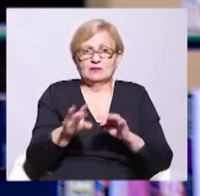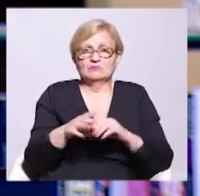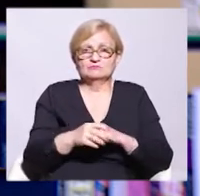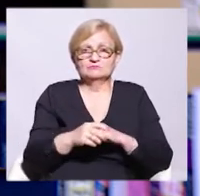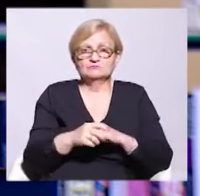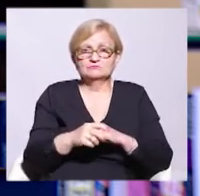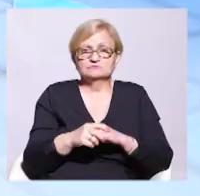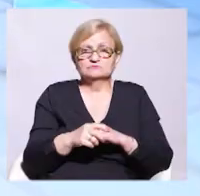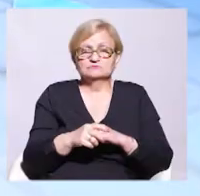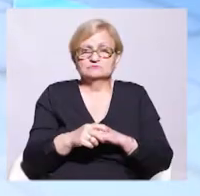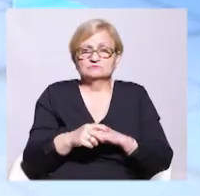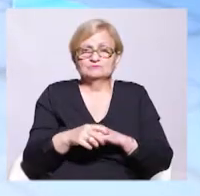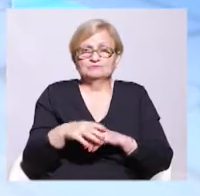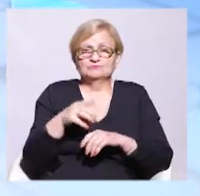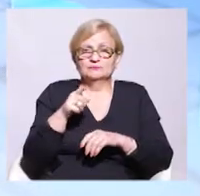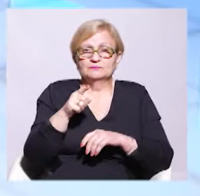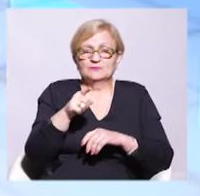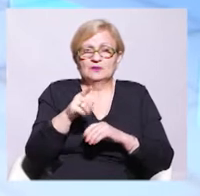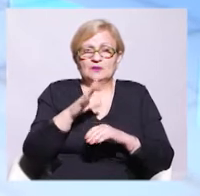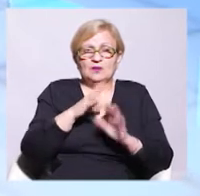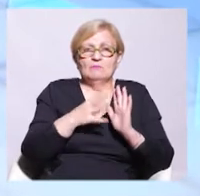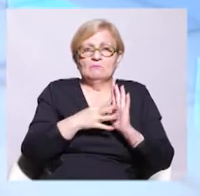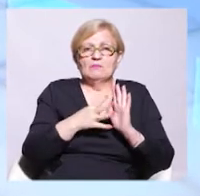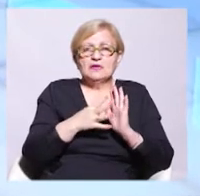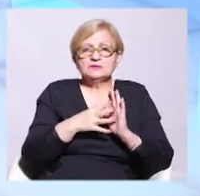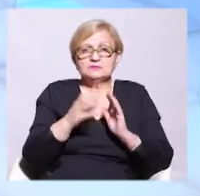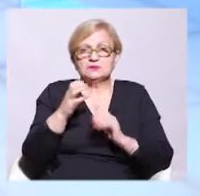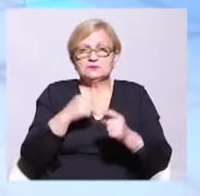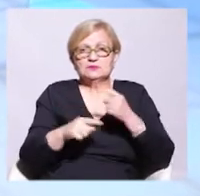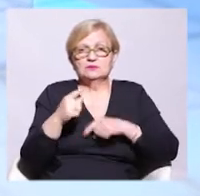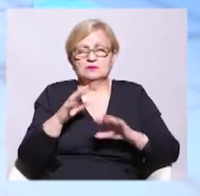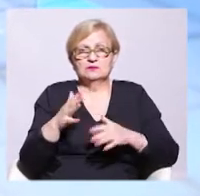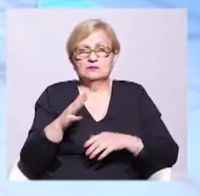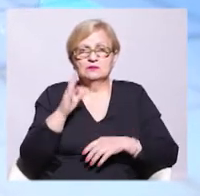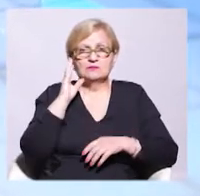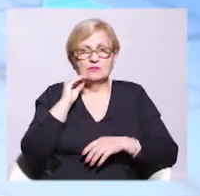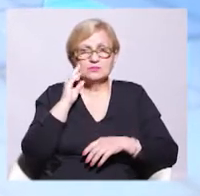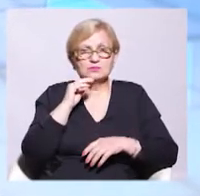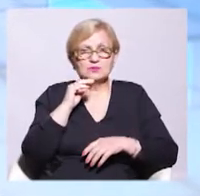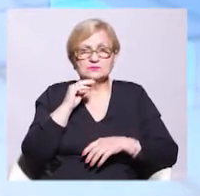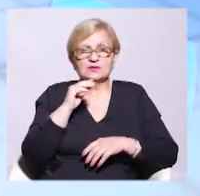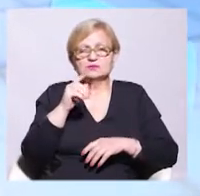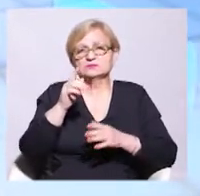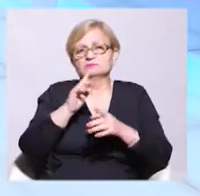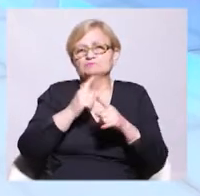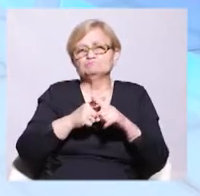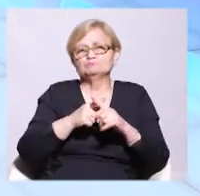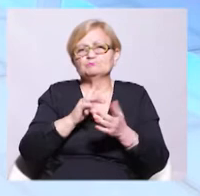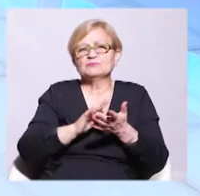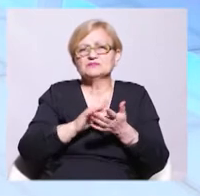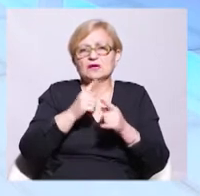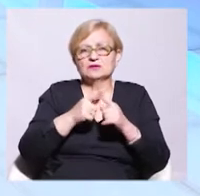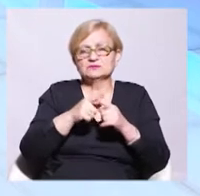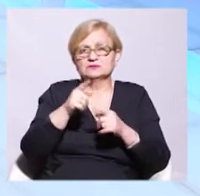მოგიყვებით. Ეს მეცხრე საუკუნეში ხდება, როდესაც ბიზანტიის იმპერატორი